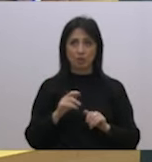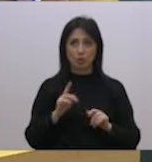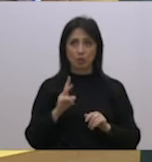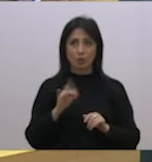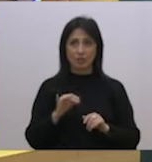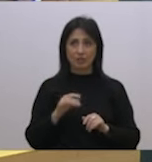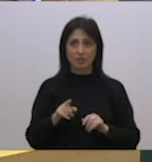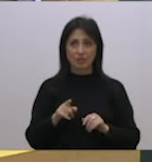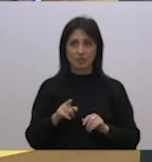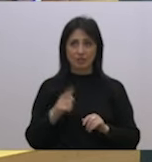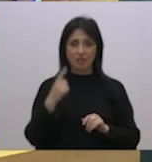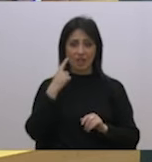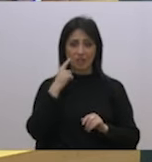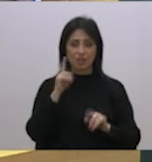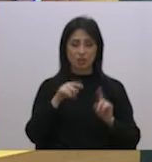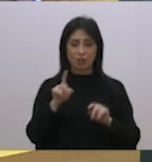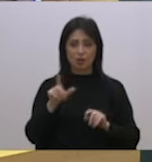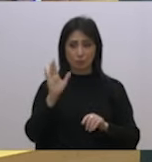Rogorski, hrețke ne bazogieți.